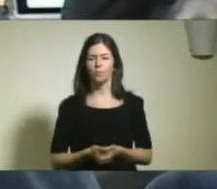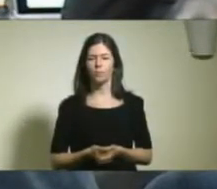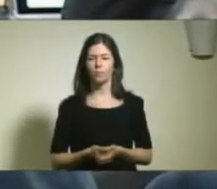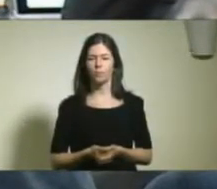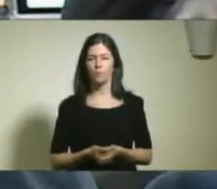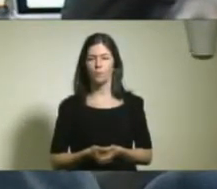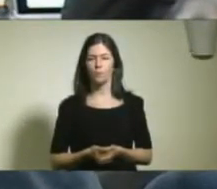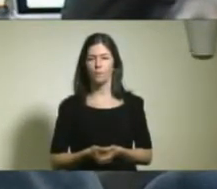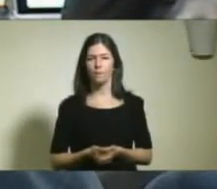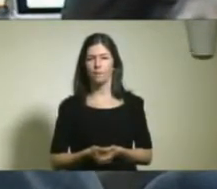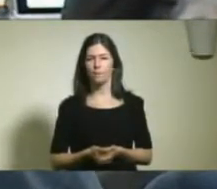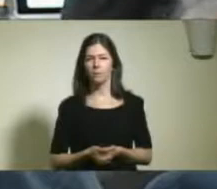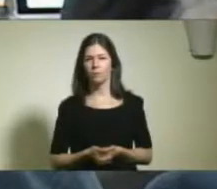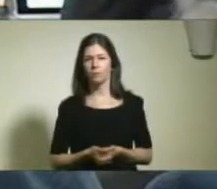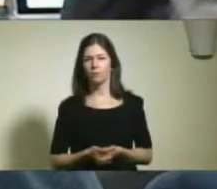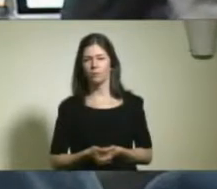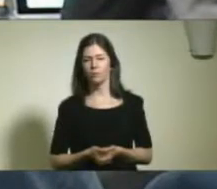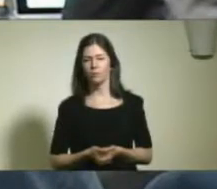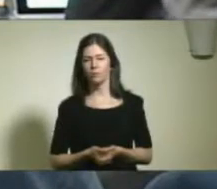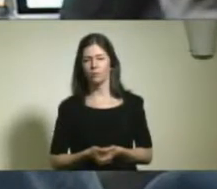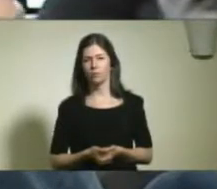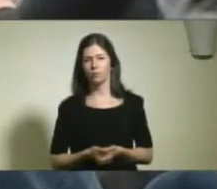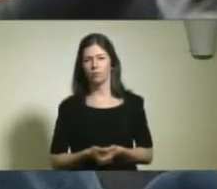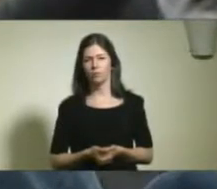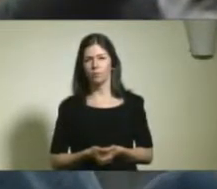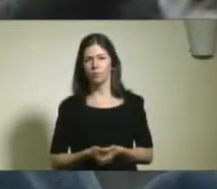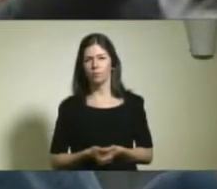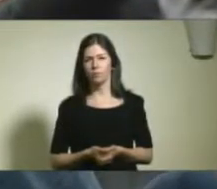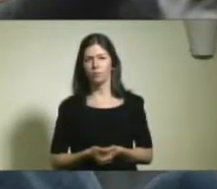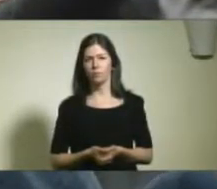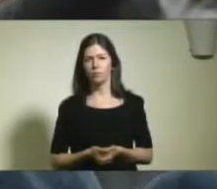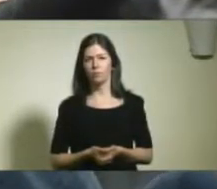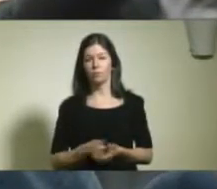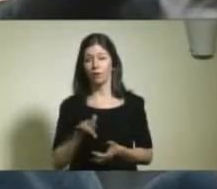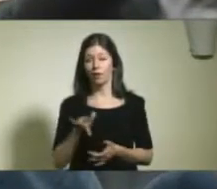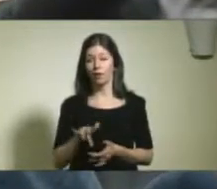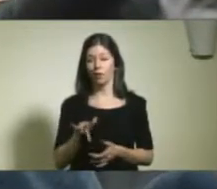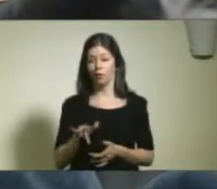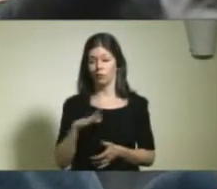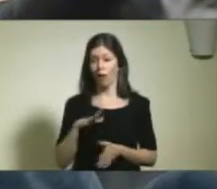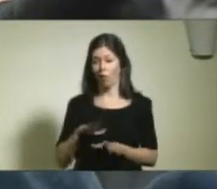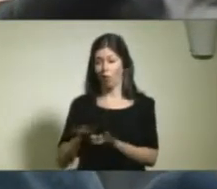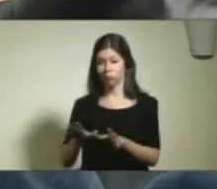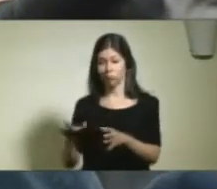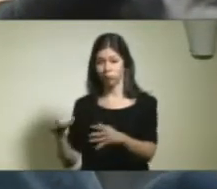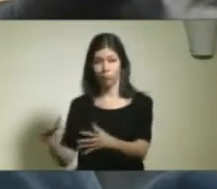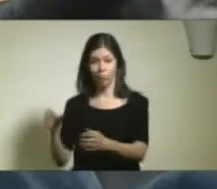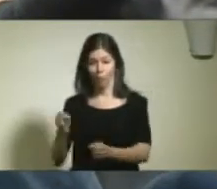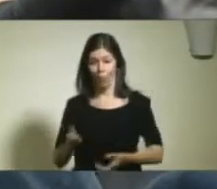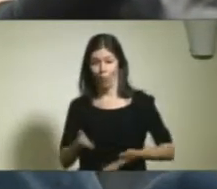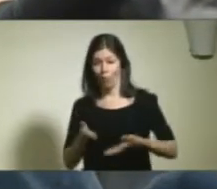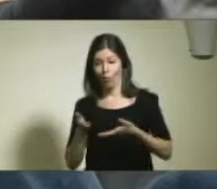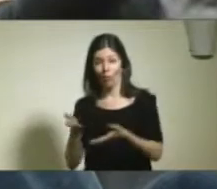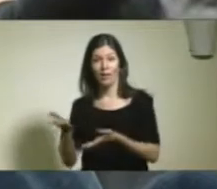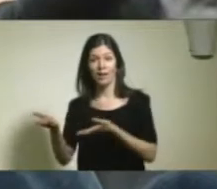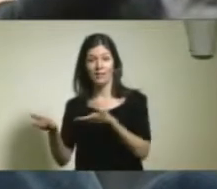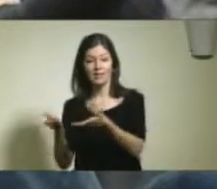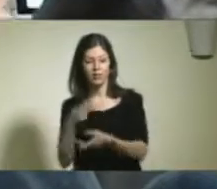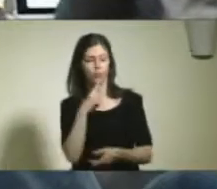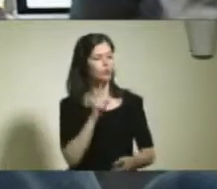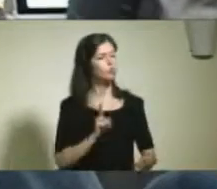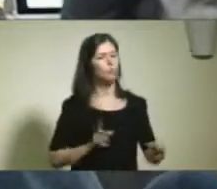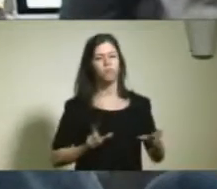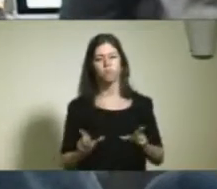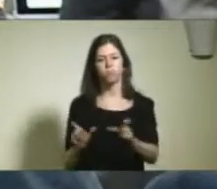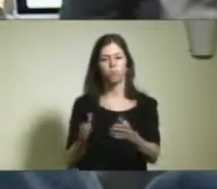des services, il va y avoir une terrible opposition, mais l'opportunité et comment